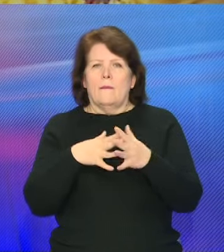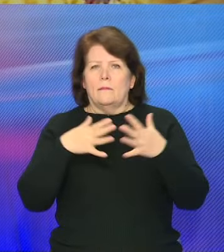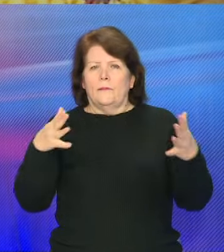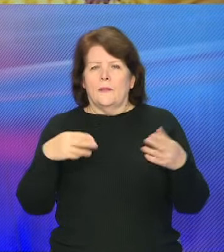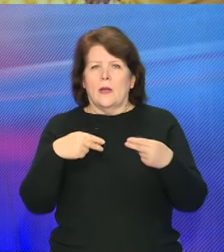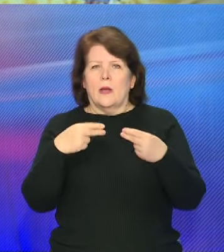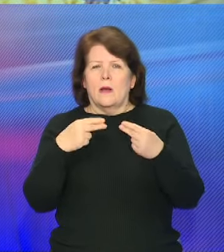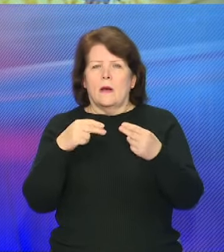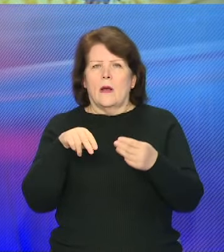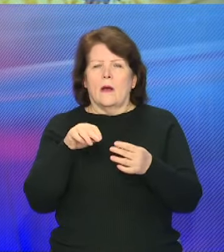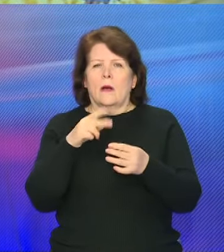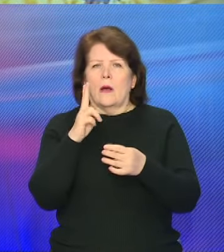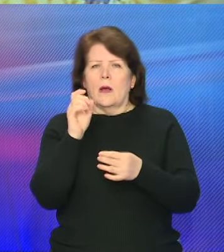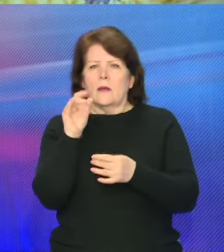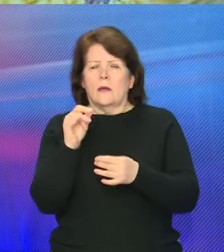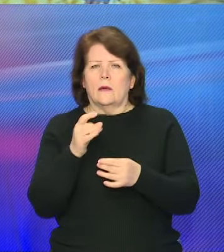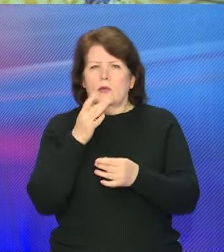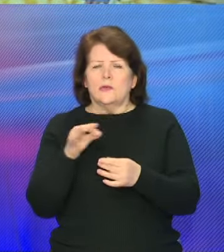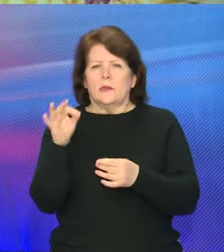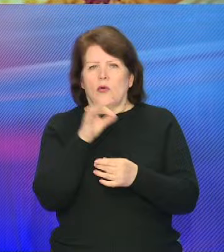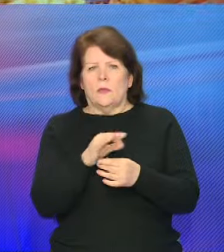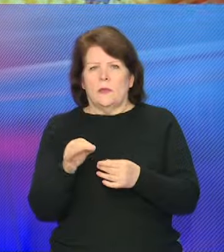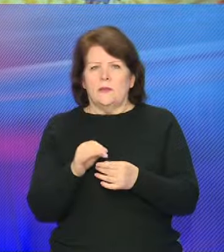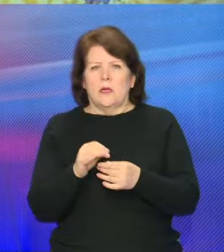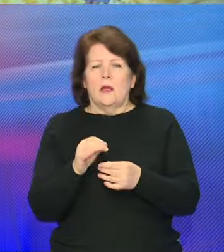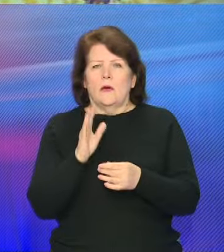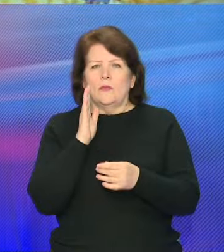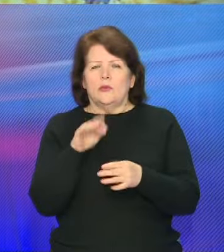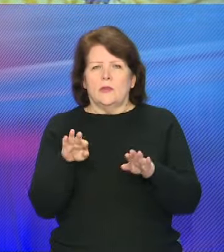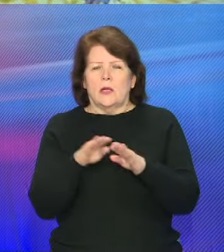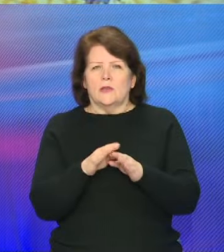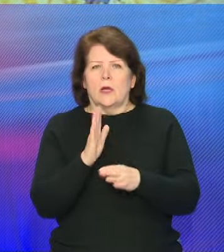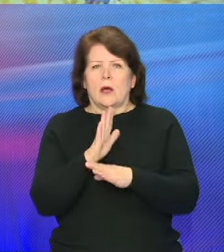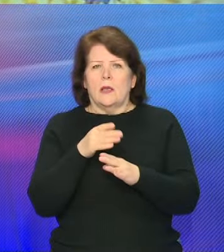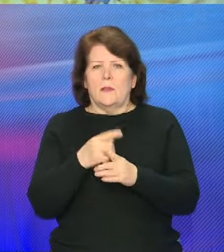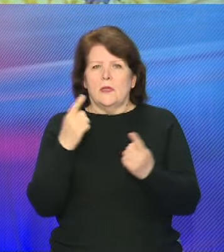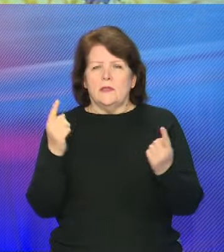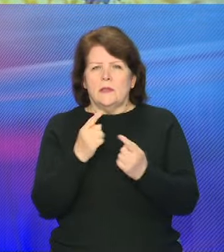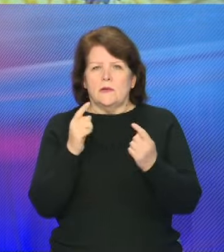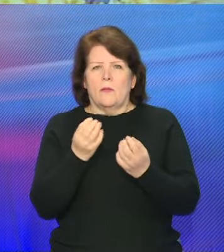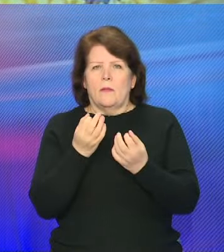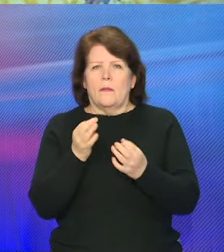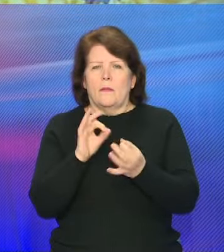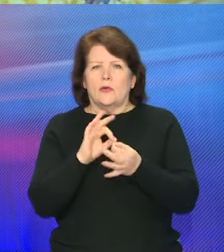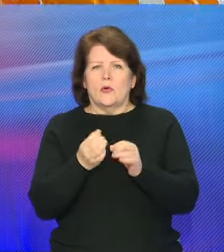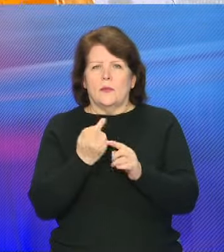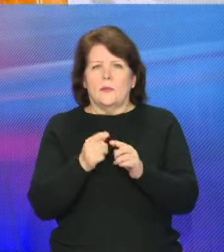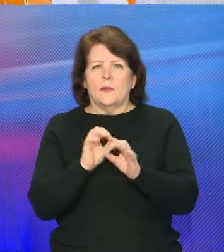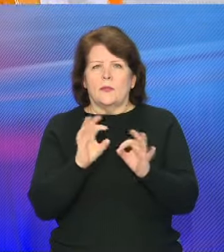Будет закладена и новая традиция дажинок – хлеб одинства. Подробности у рубрицы «Комментарий дня».